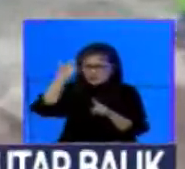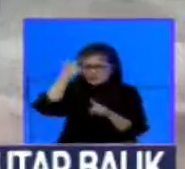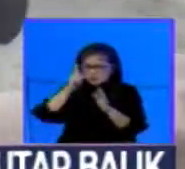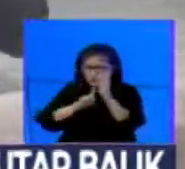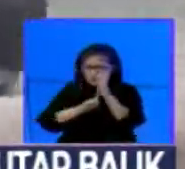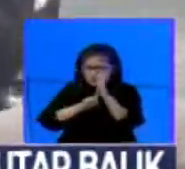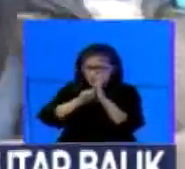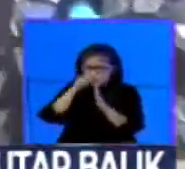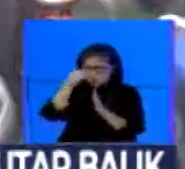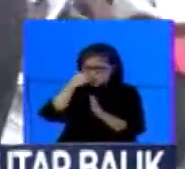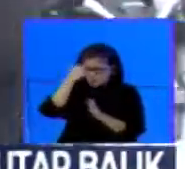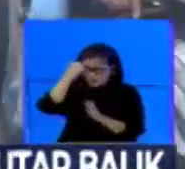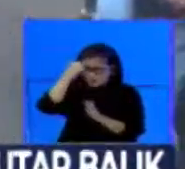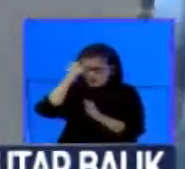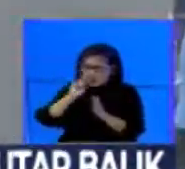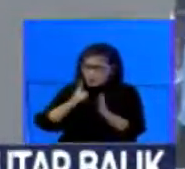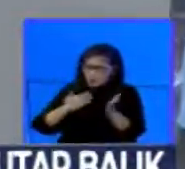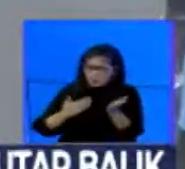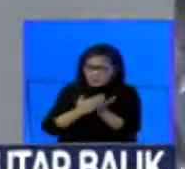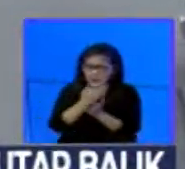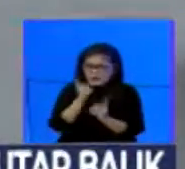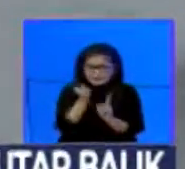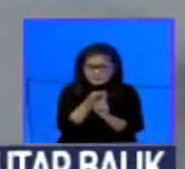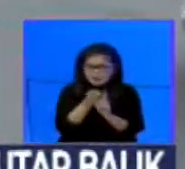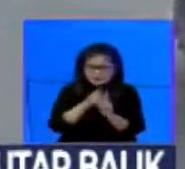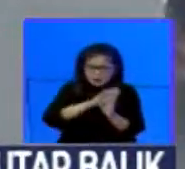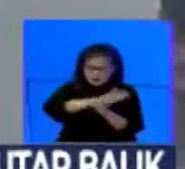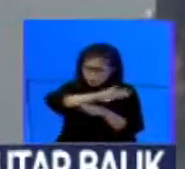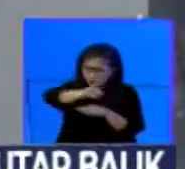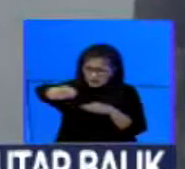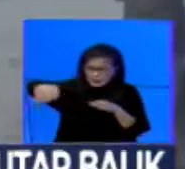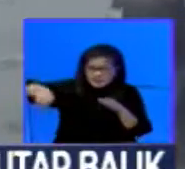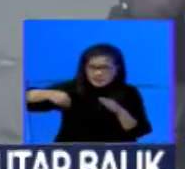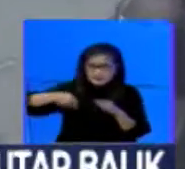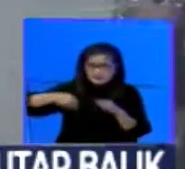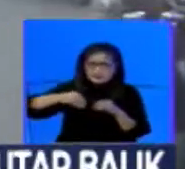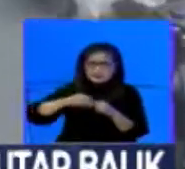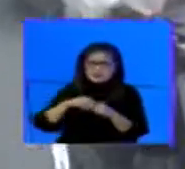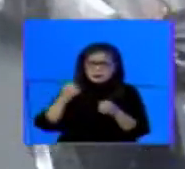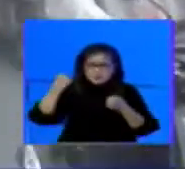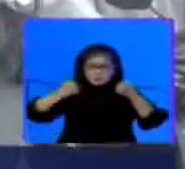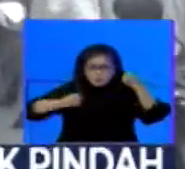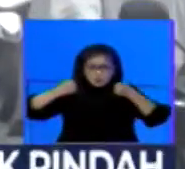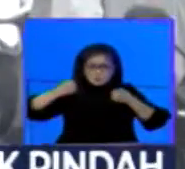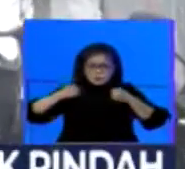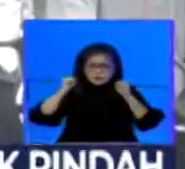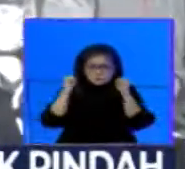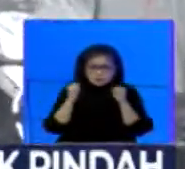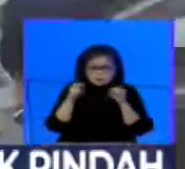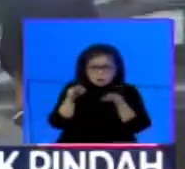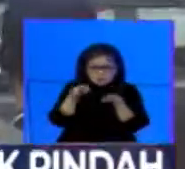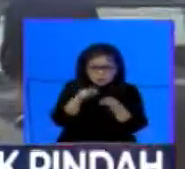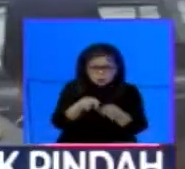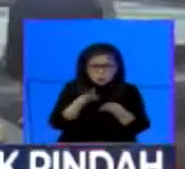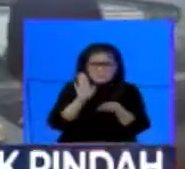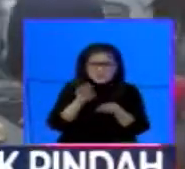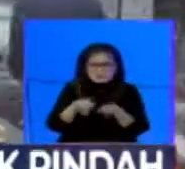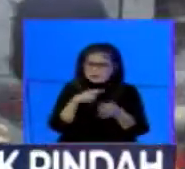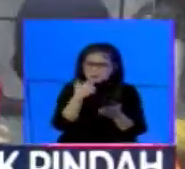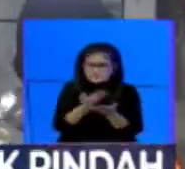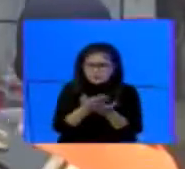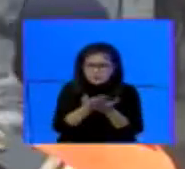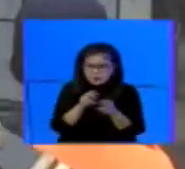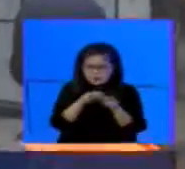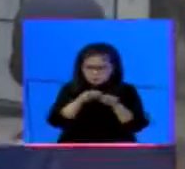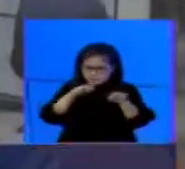aturan diminta untuk putar balik sementara pengendara roda empat yang tidak menjaga jarak diminta untuk berpindah tempat penumpang